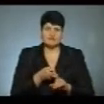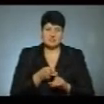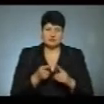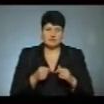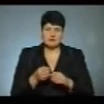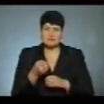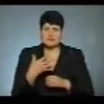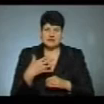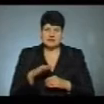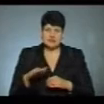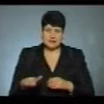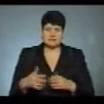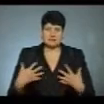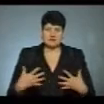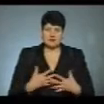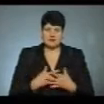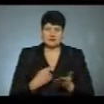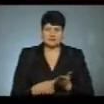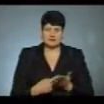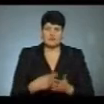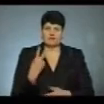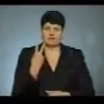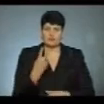дітей, пневмонія підтверджена у 2 осіб.